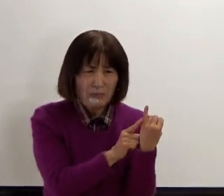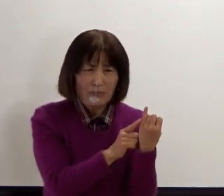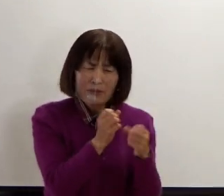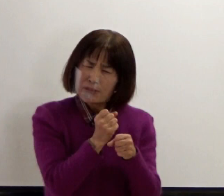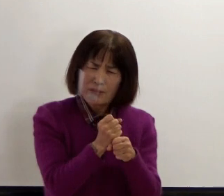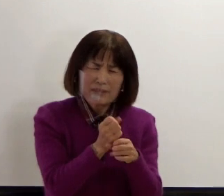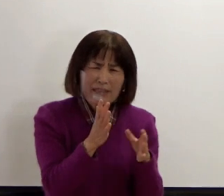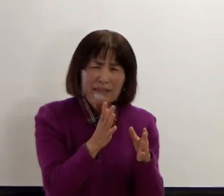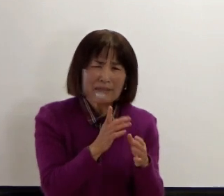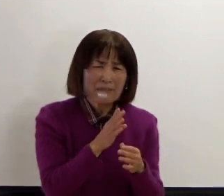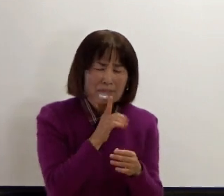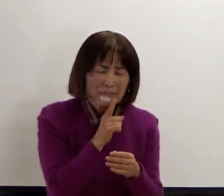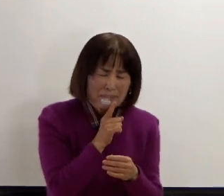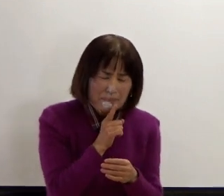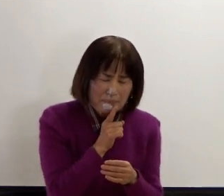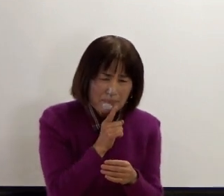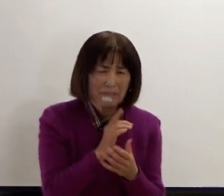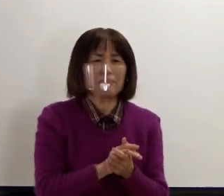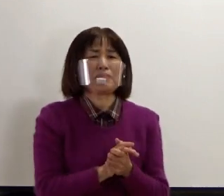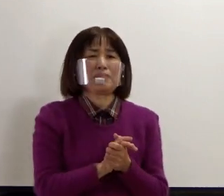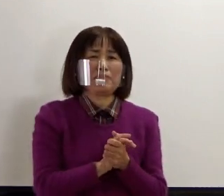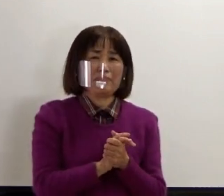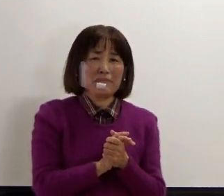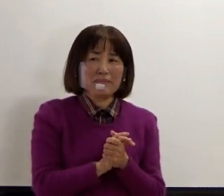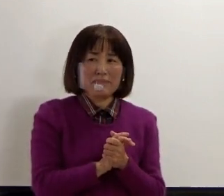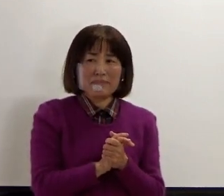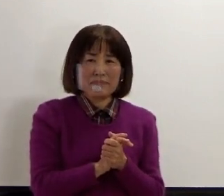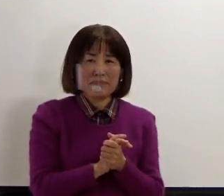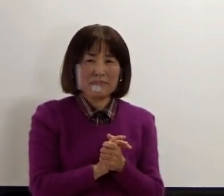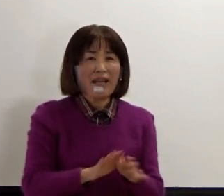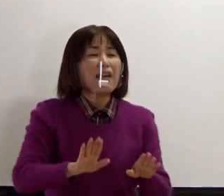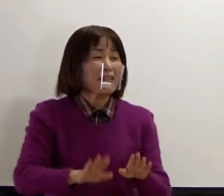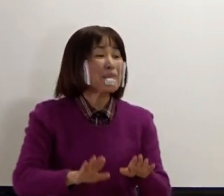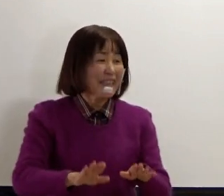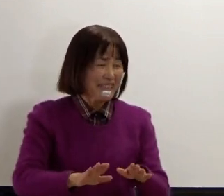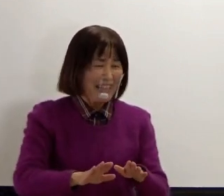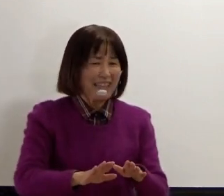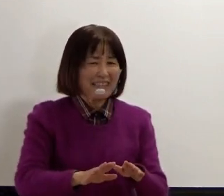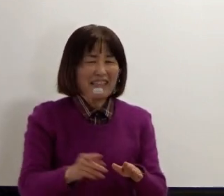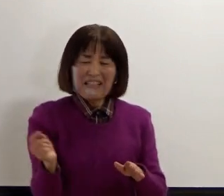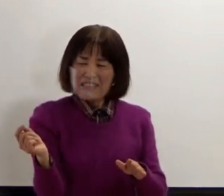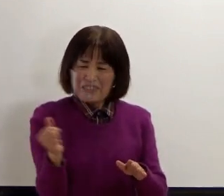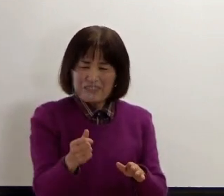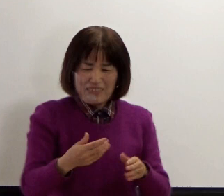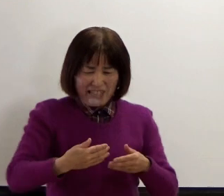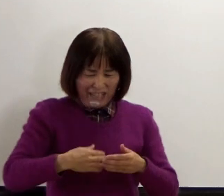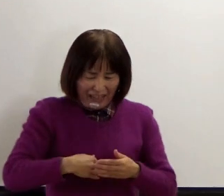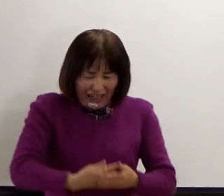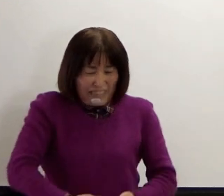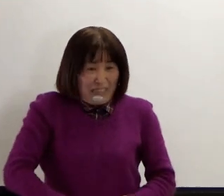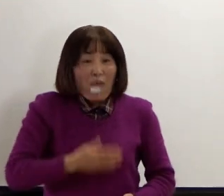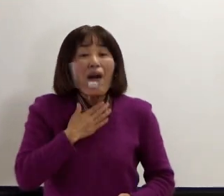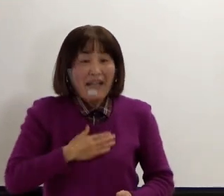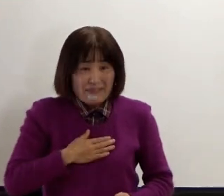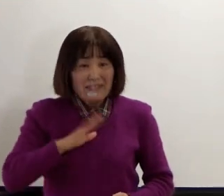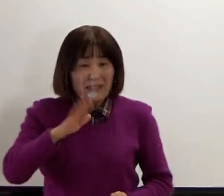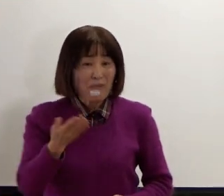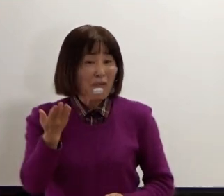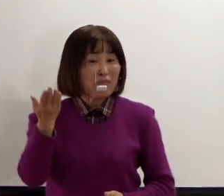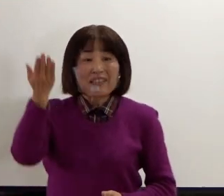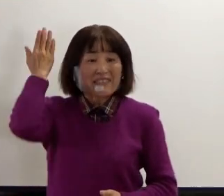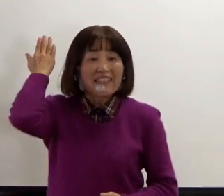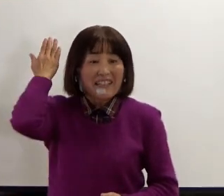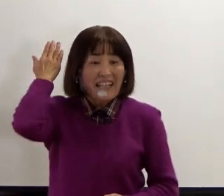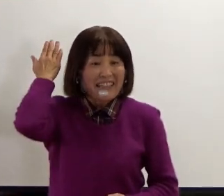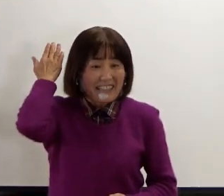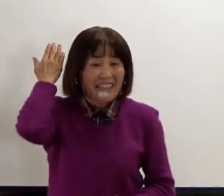妊娠したことがないので分かりませんけれども、まあ、今だったら妊娠検査薬とかねすぐこう出るので分かりますけど、産婦人科もあり